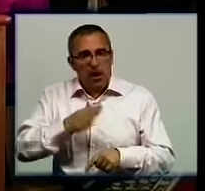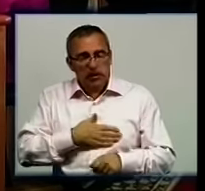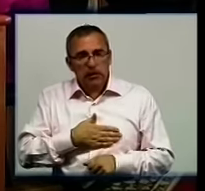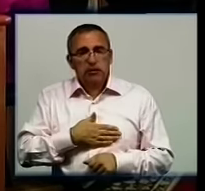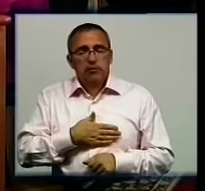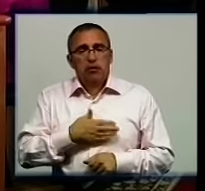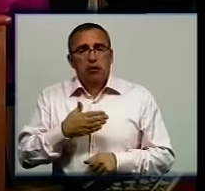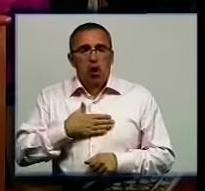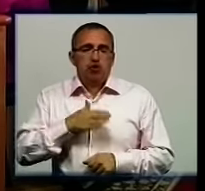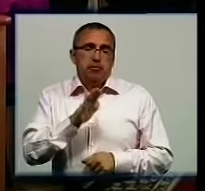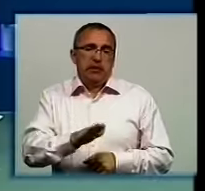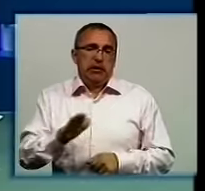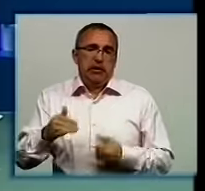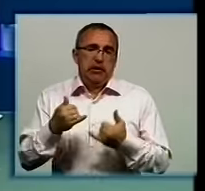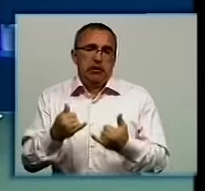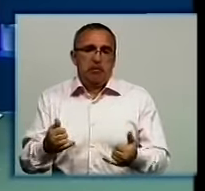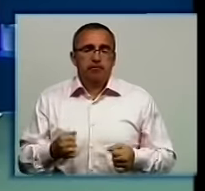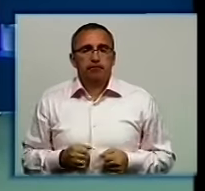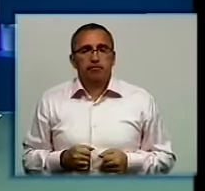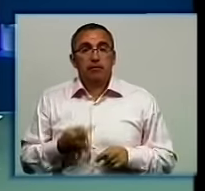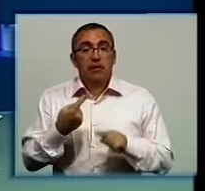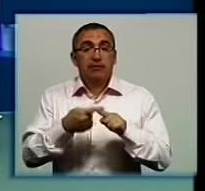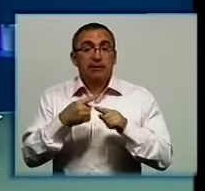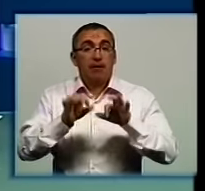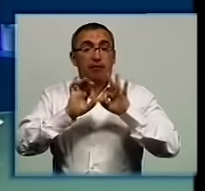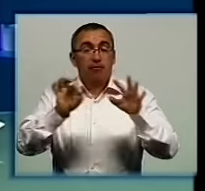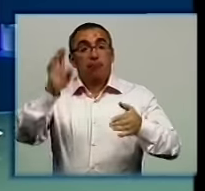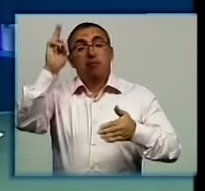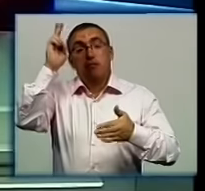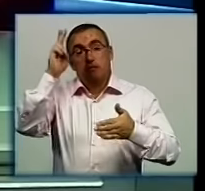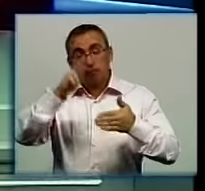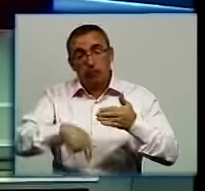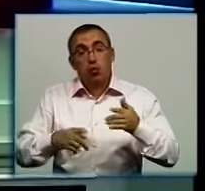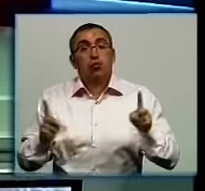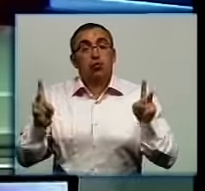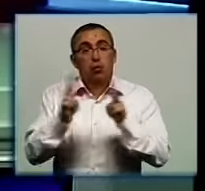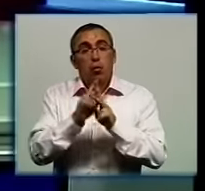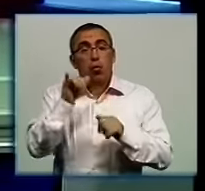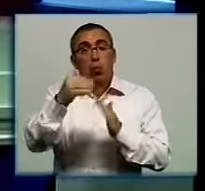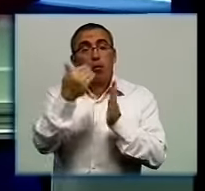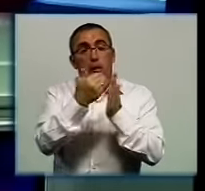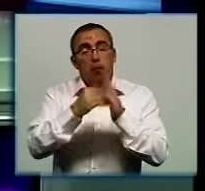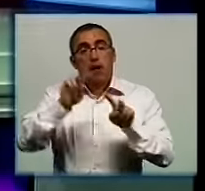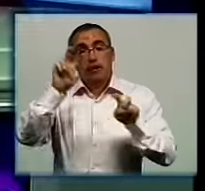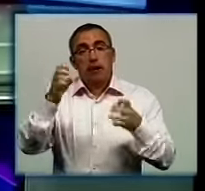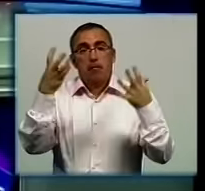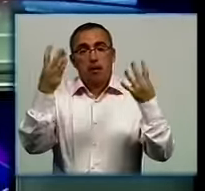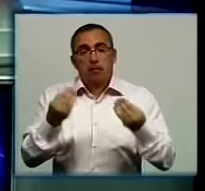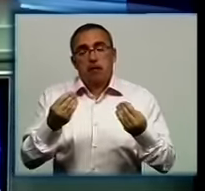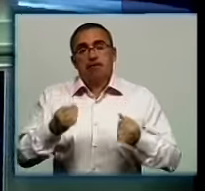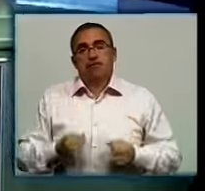нашим дітям. Цим випуск новин завершуємо і до зустрічі у програмі «Тема дня».